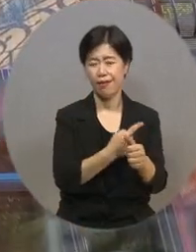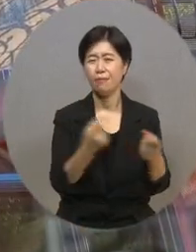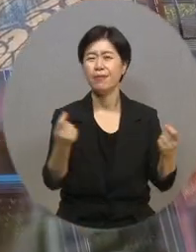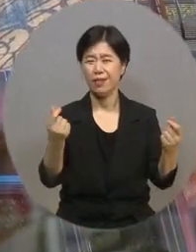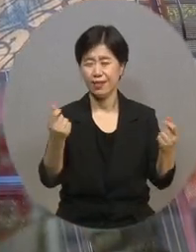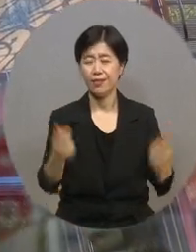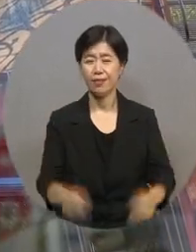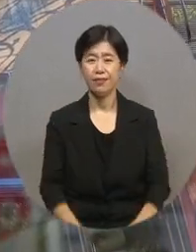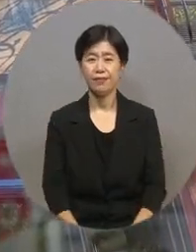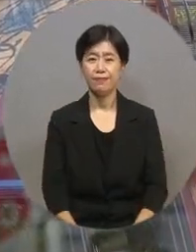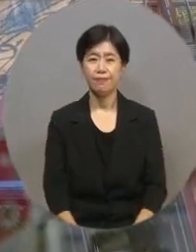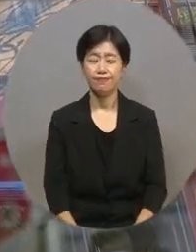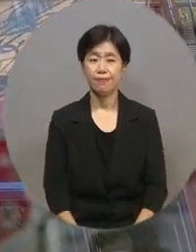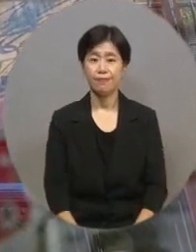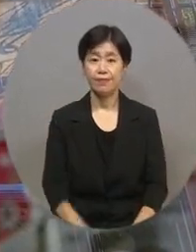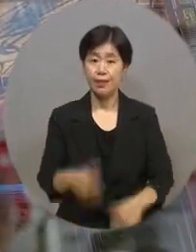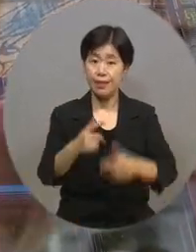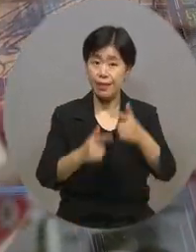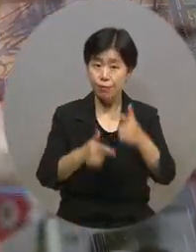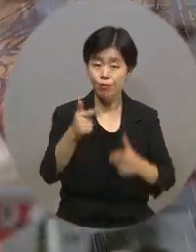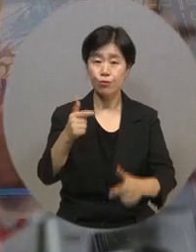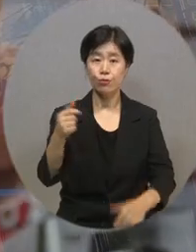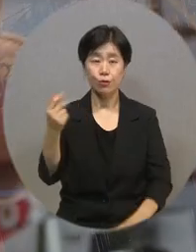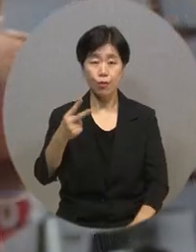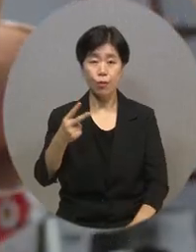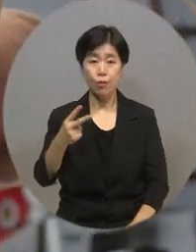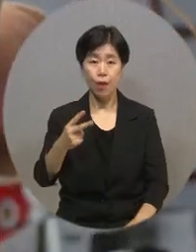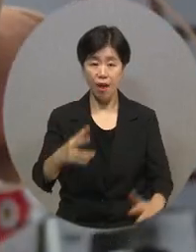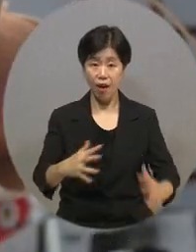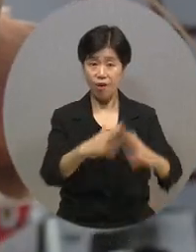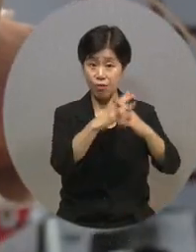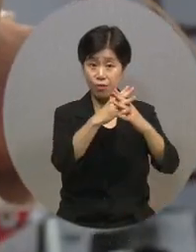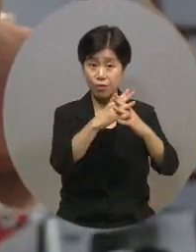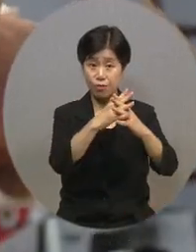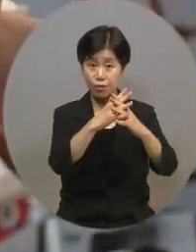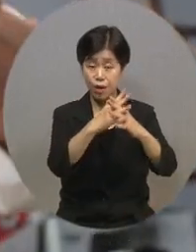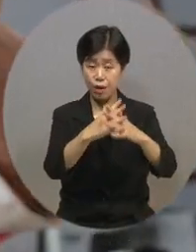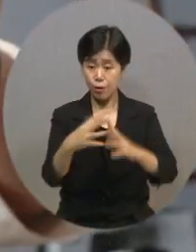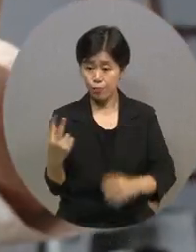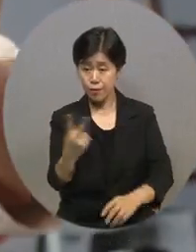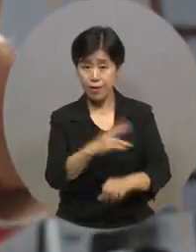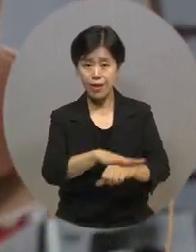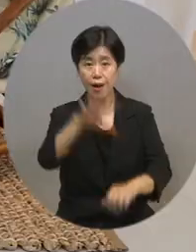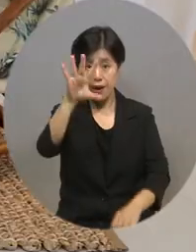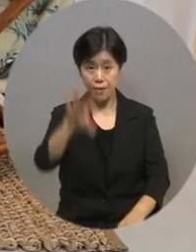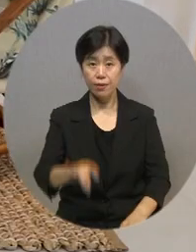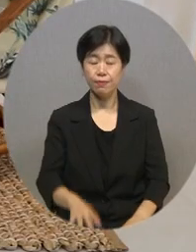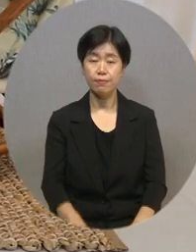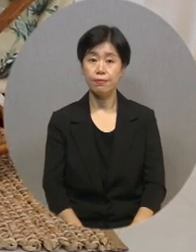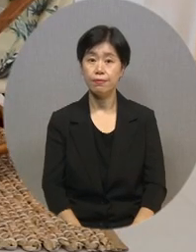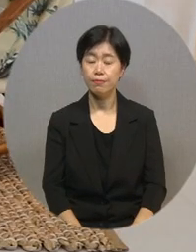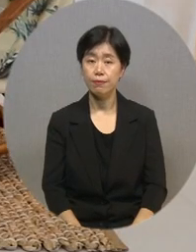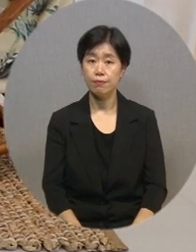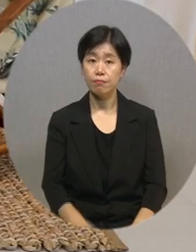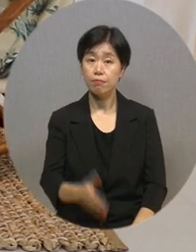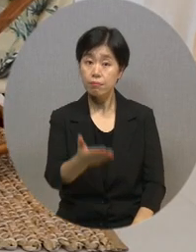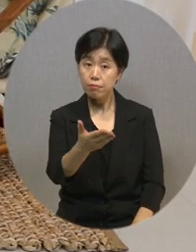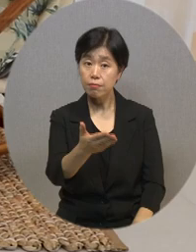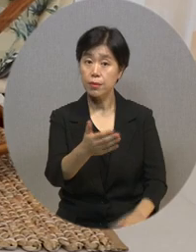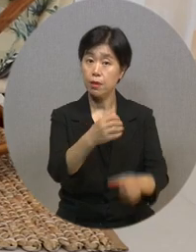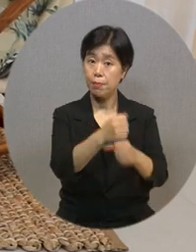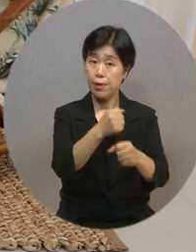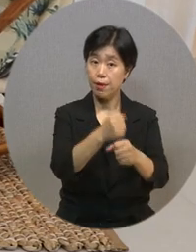이루어졌으며 나무와 건축물이 한데에 어우러져 공존하고 있습니다. 또 선생님 작품을